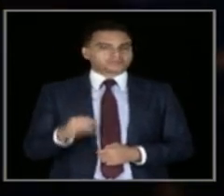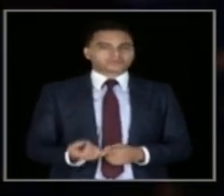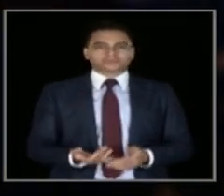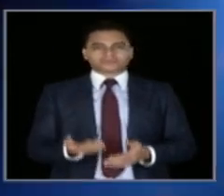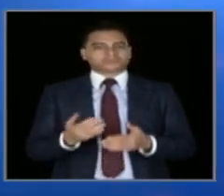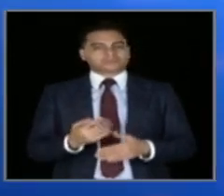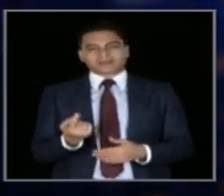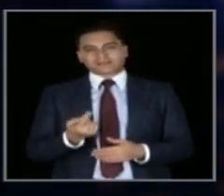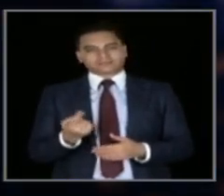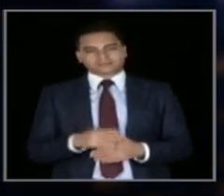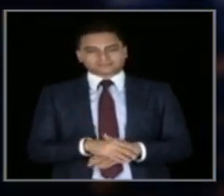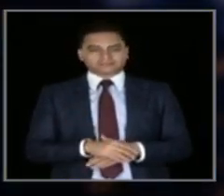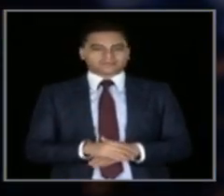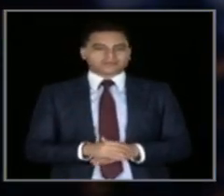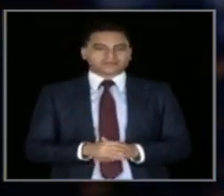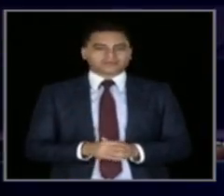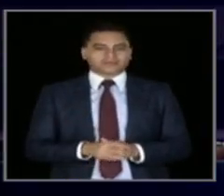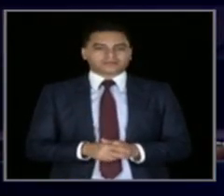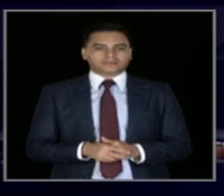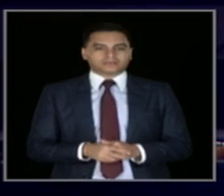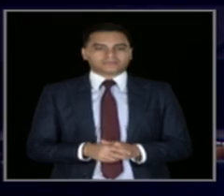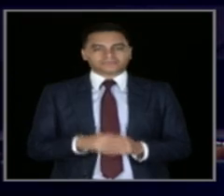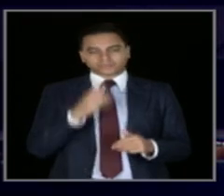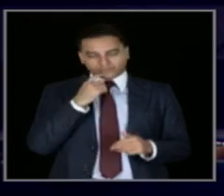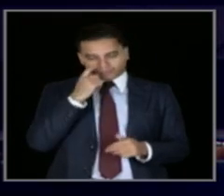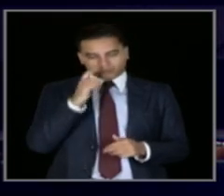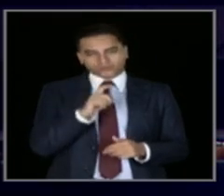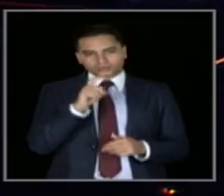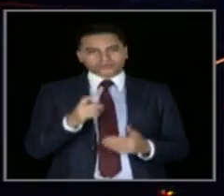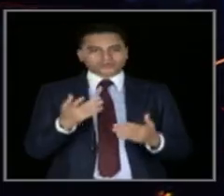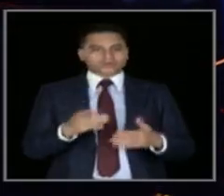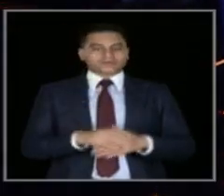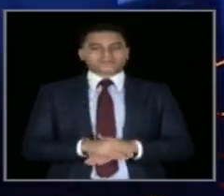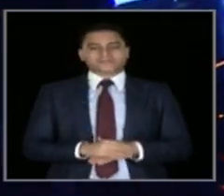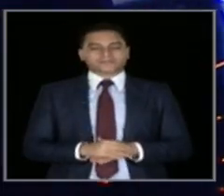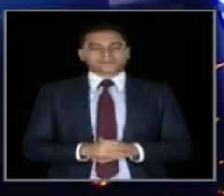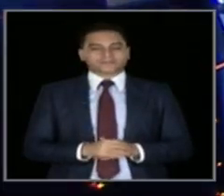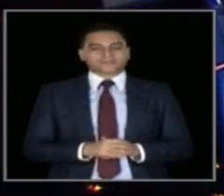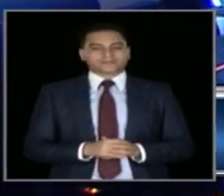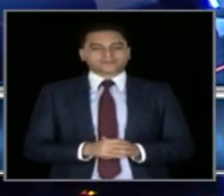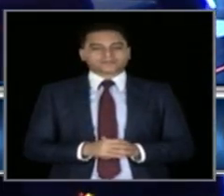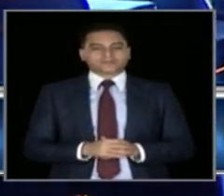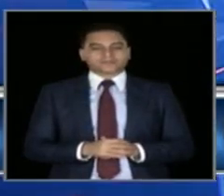هتفرق، نحسن السكور. فنون، والسؤال هو: